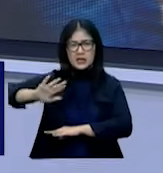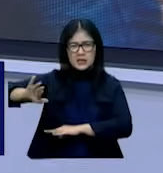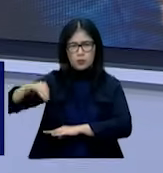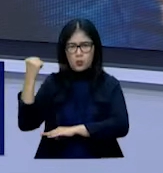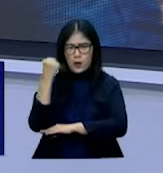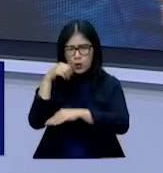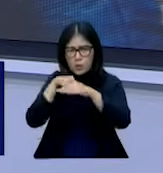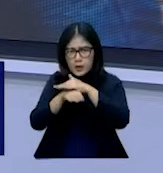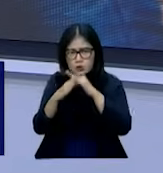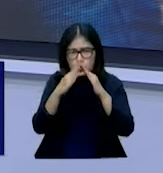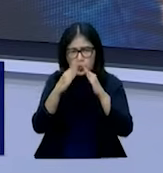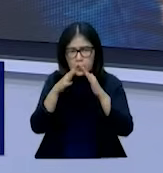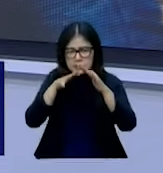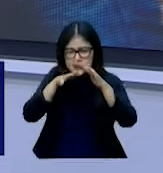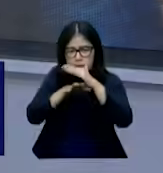dengan menjebol jendela.